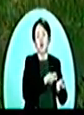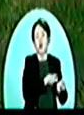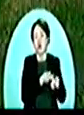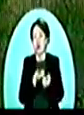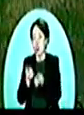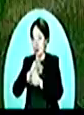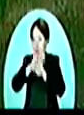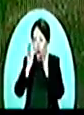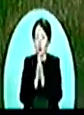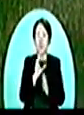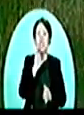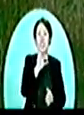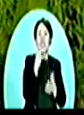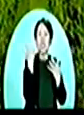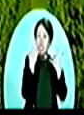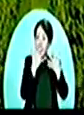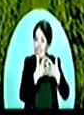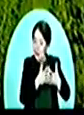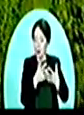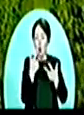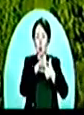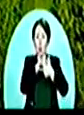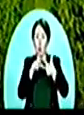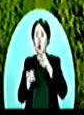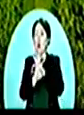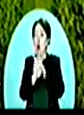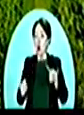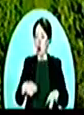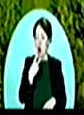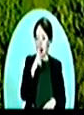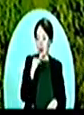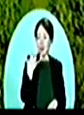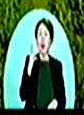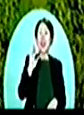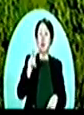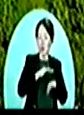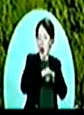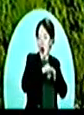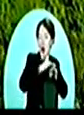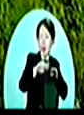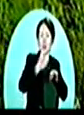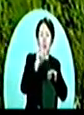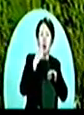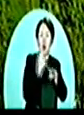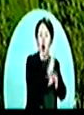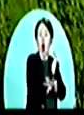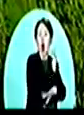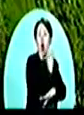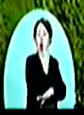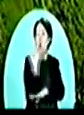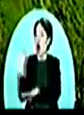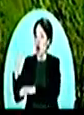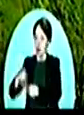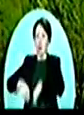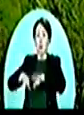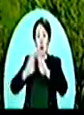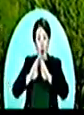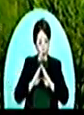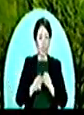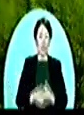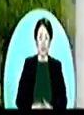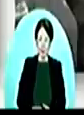бүрэн систем бүхий 3 өөр төрлийн 2.5 км урт завгар ойн зурвасыг байгуулад байна.